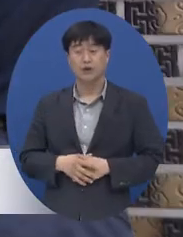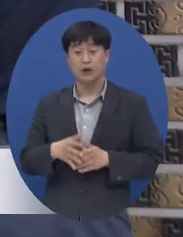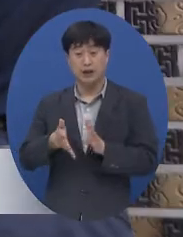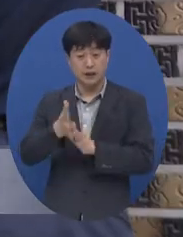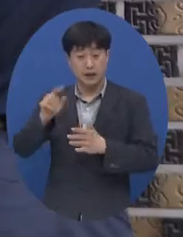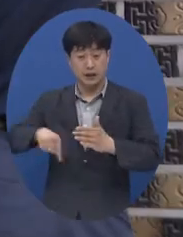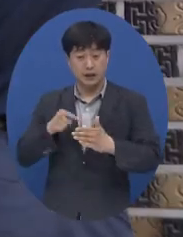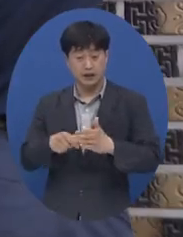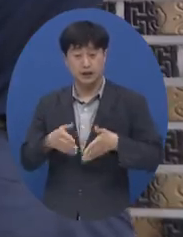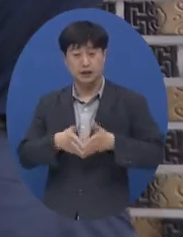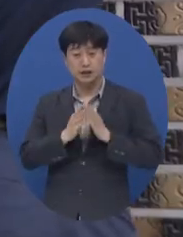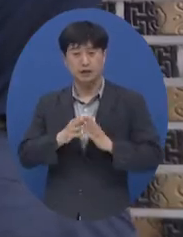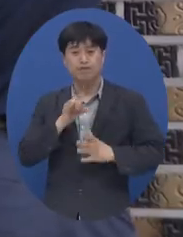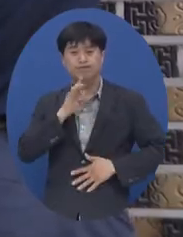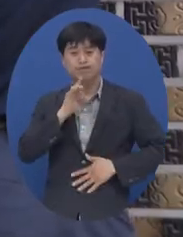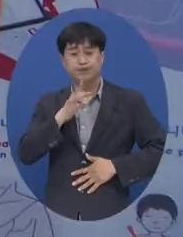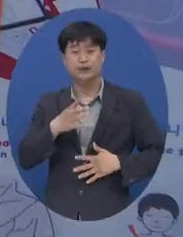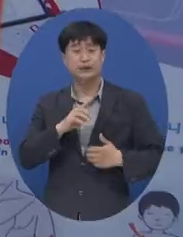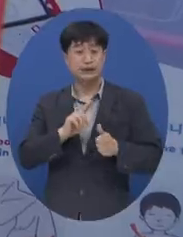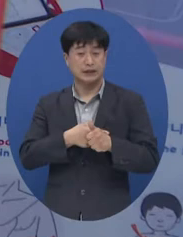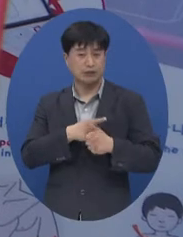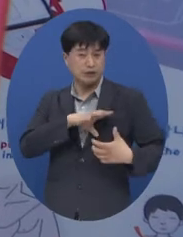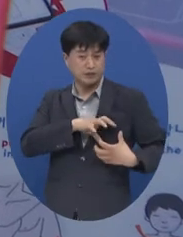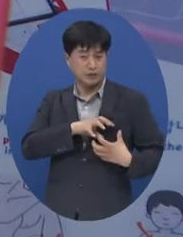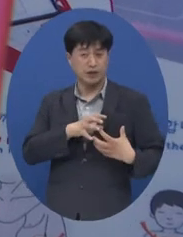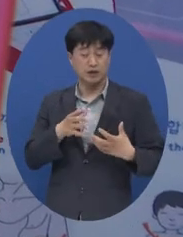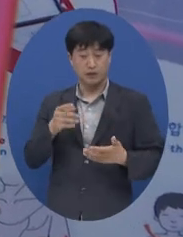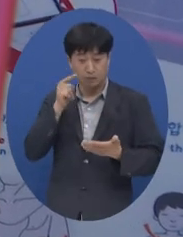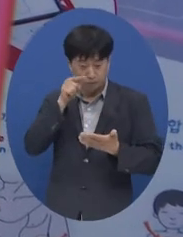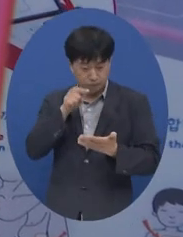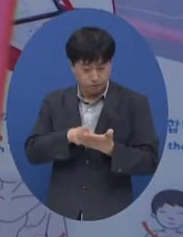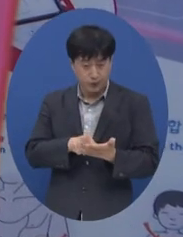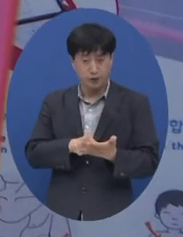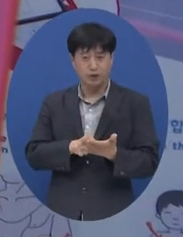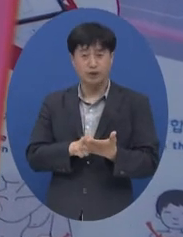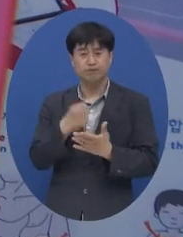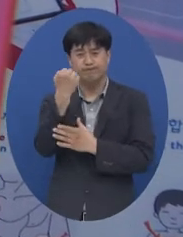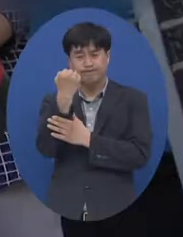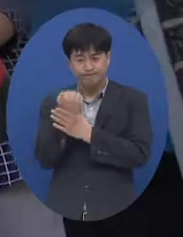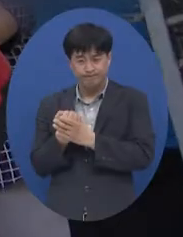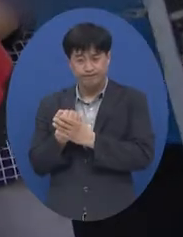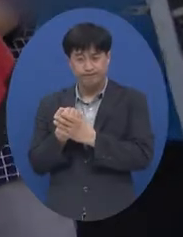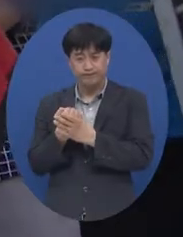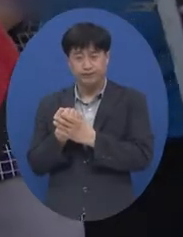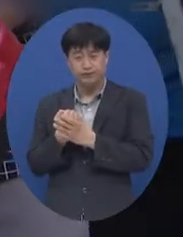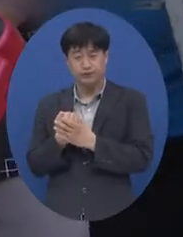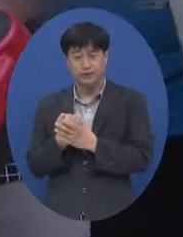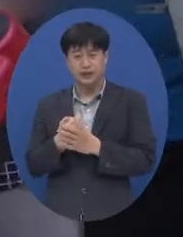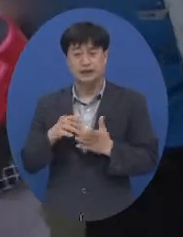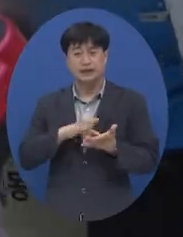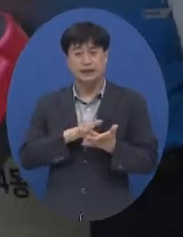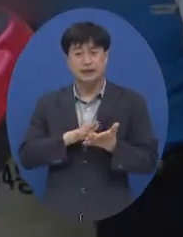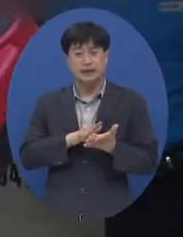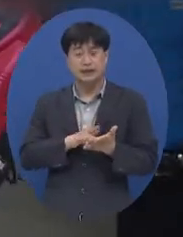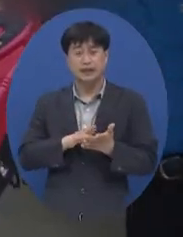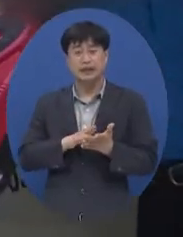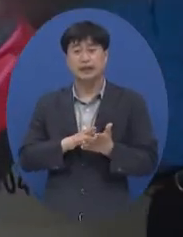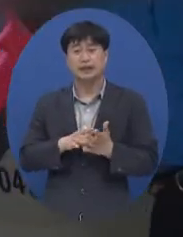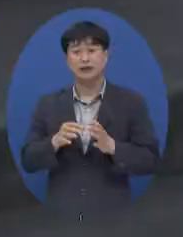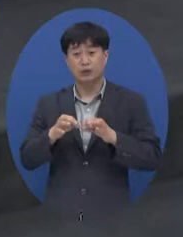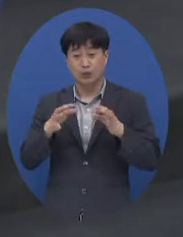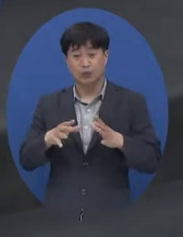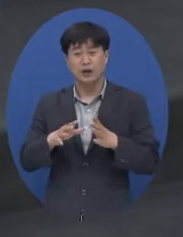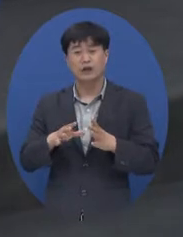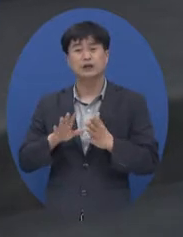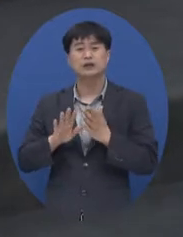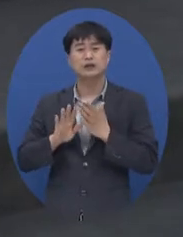내 설치돼 있는 단 한 대뿐인 자동심장충격기를 꺼내 들여다보니 녹이 쓸어 있고 배터리 유효기간이 지난 탓에